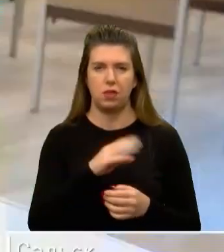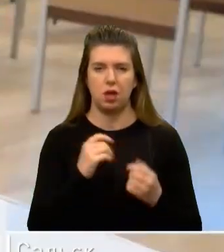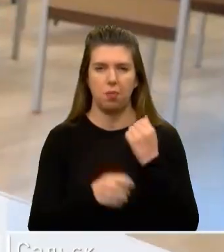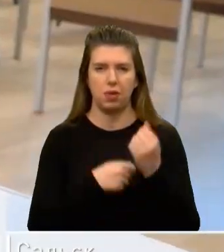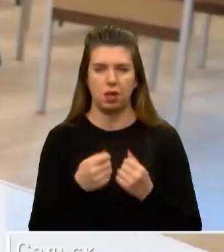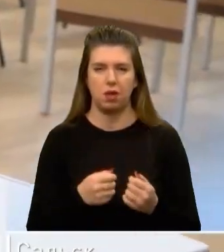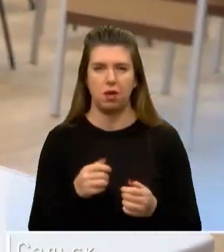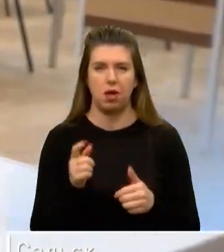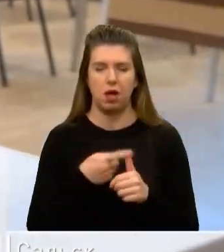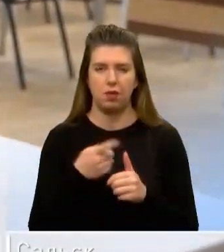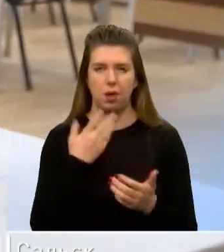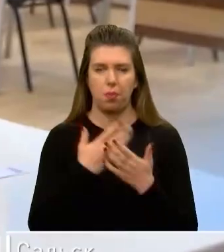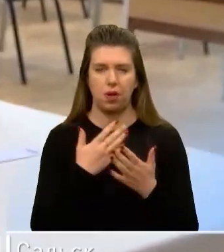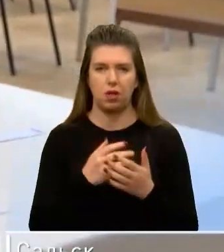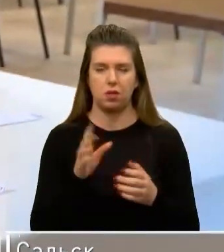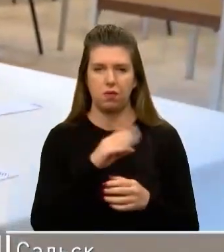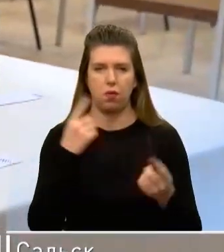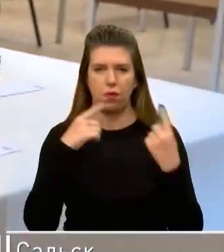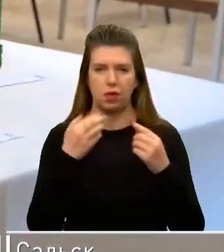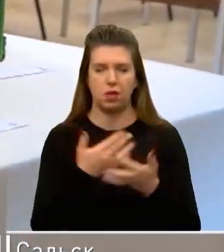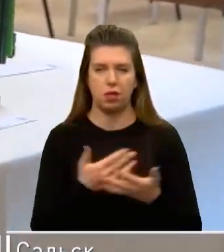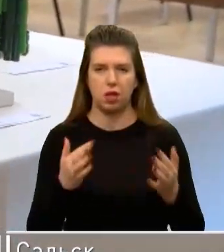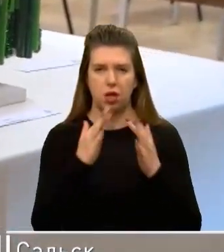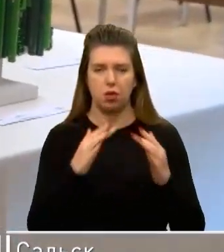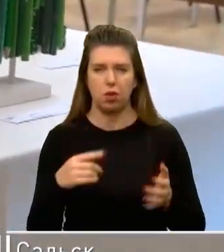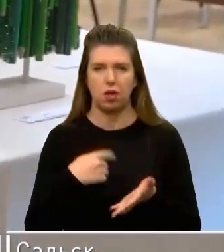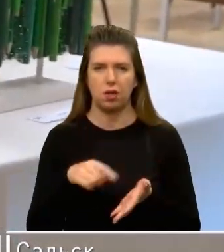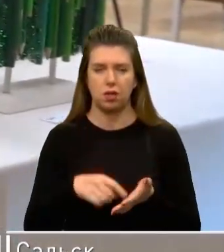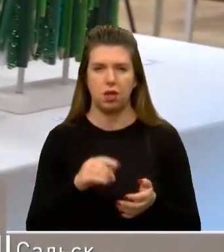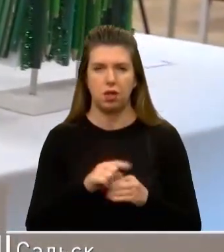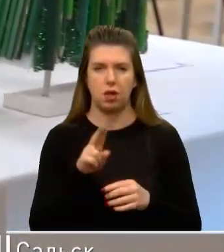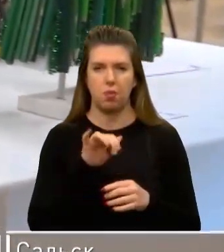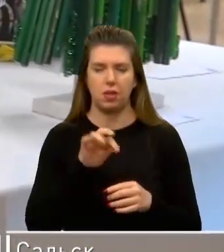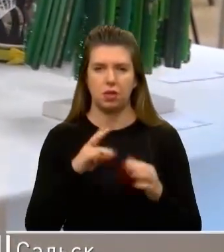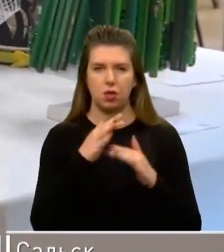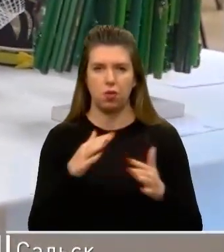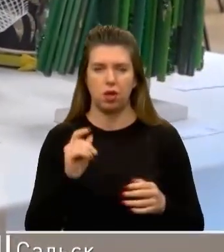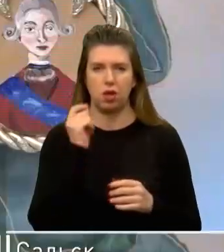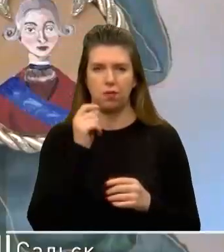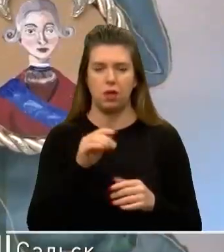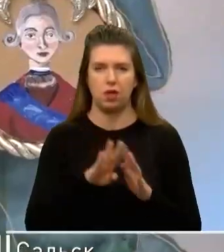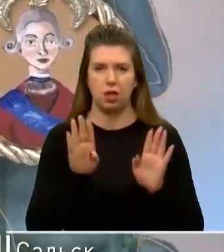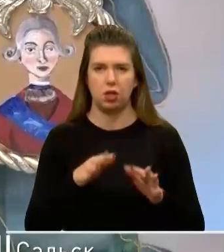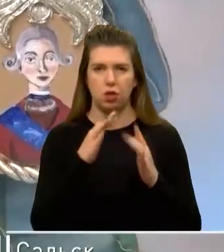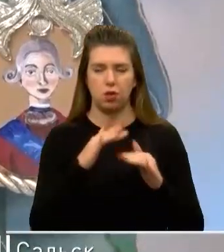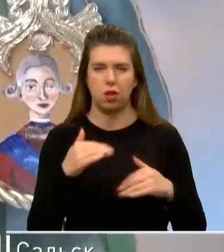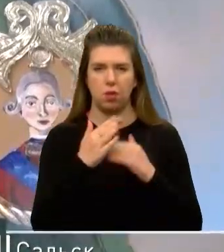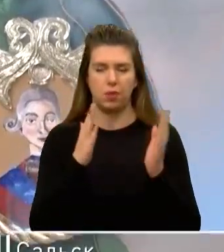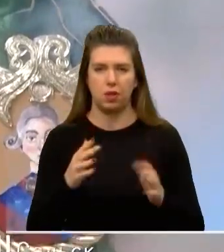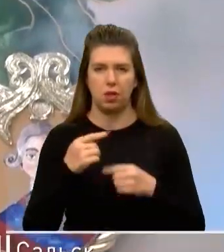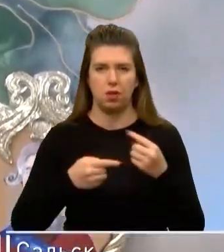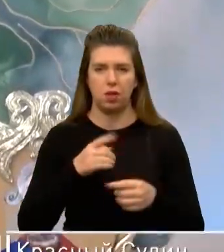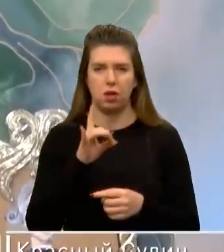материалов авторы проявили безграничную фантазию ёлка из карандашей из пазлов ёлка с конфетами и даже ёлка с портретами